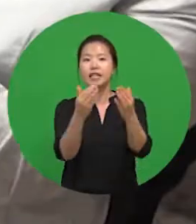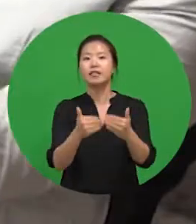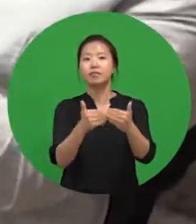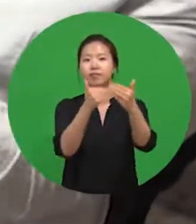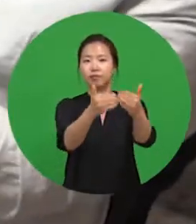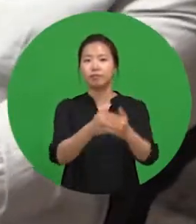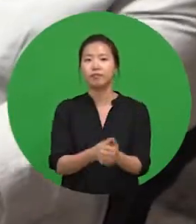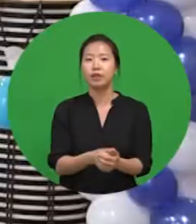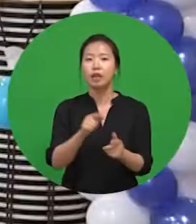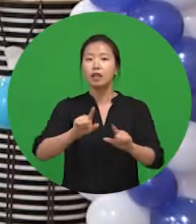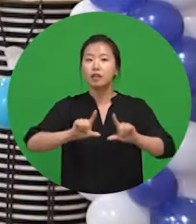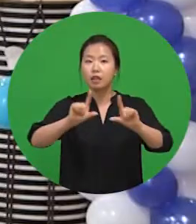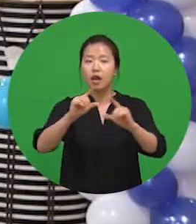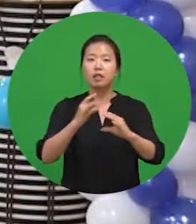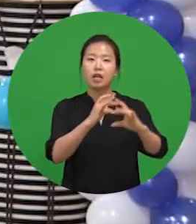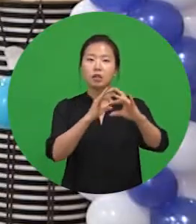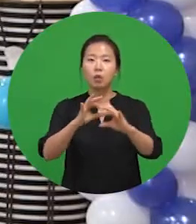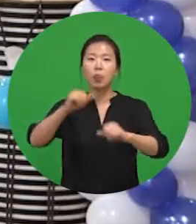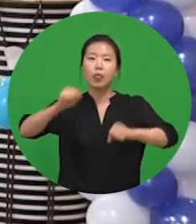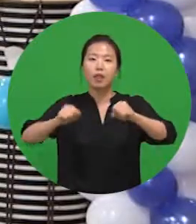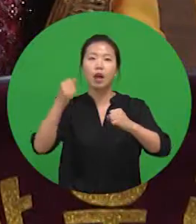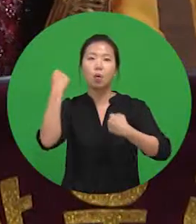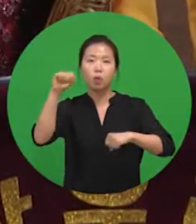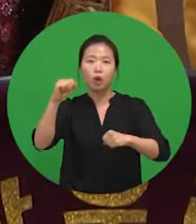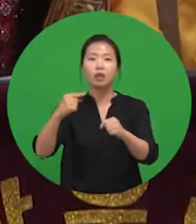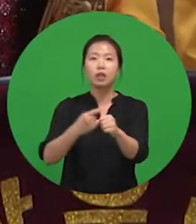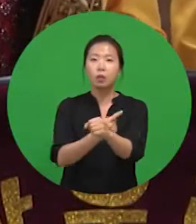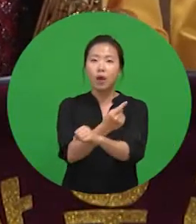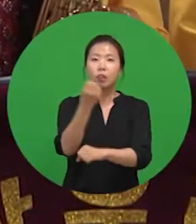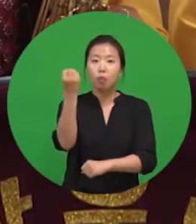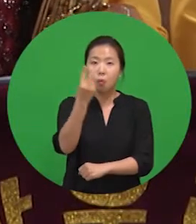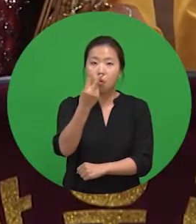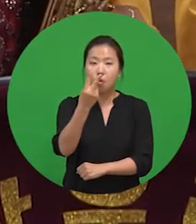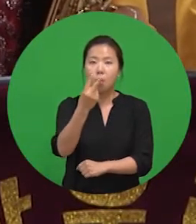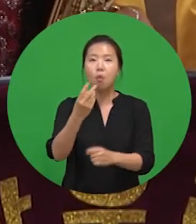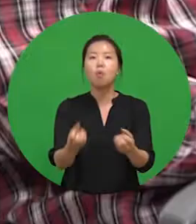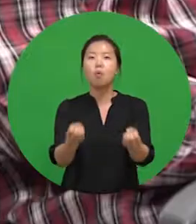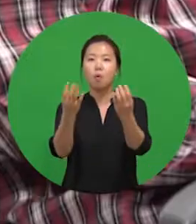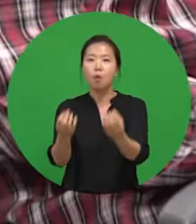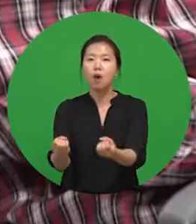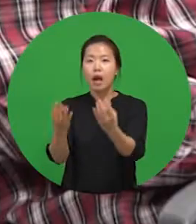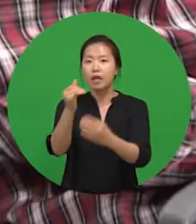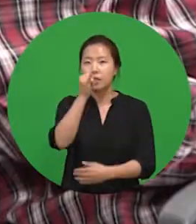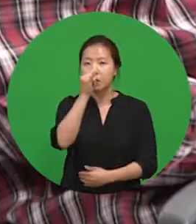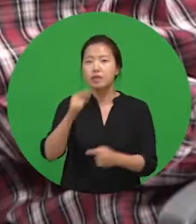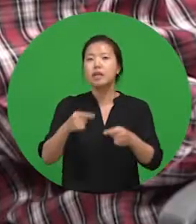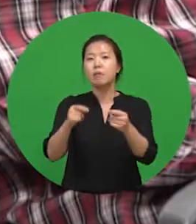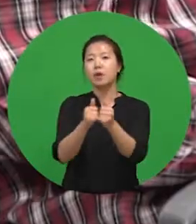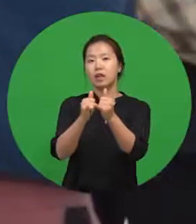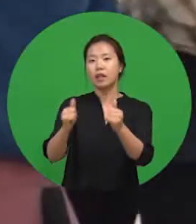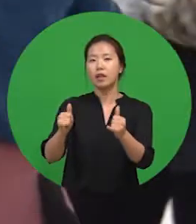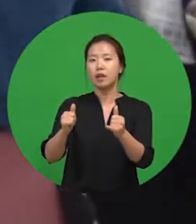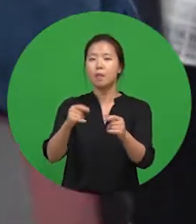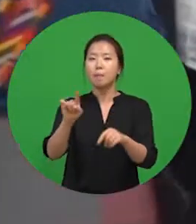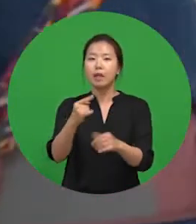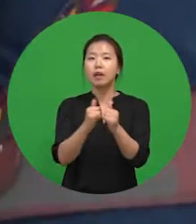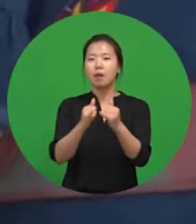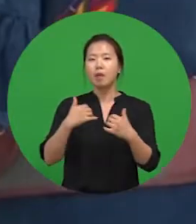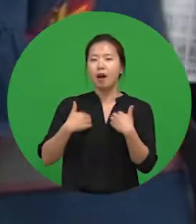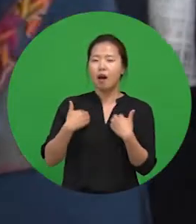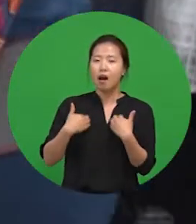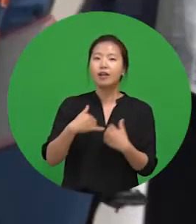이어졌는데요. 이날 색소폰과 난타 동아리 공연 외에도 공유 관련 행사 등을 열어 이곳을 찾은 100여